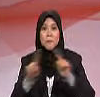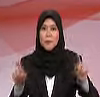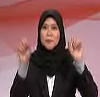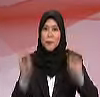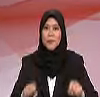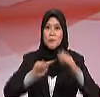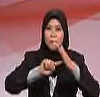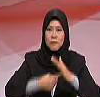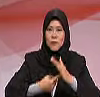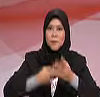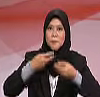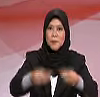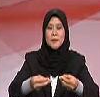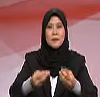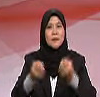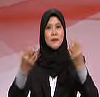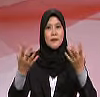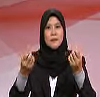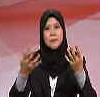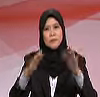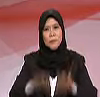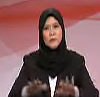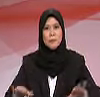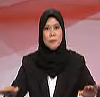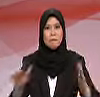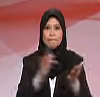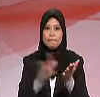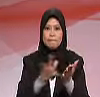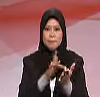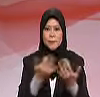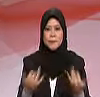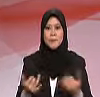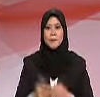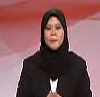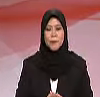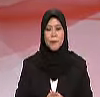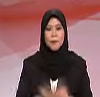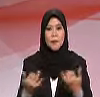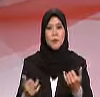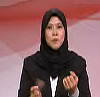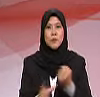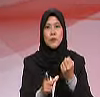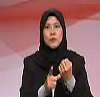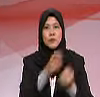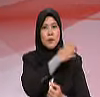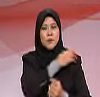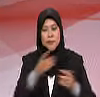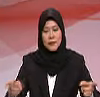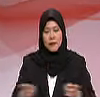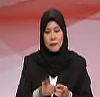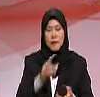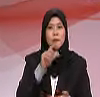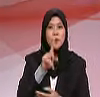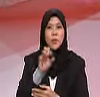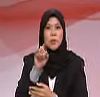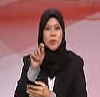untuk memberi lebih banyak murid device. Turut hadir ketika penyerahan pembantu pegawai daerah pembangunan Kota Marudu